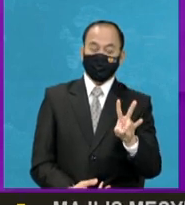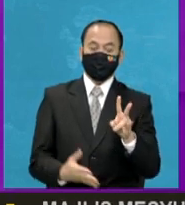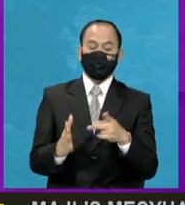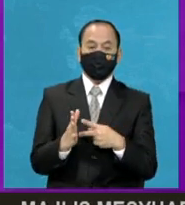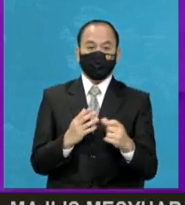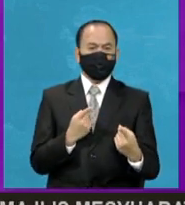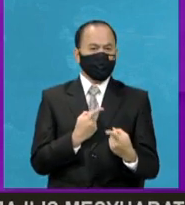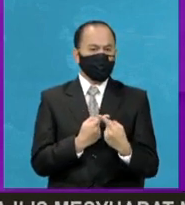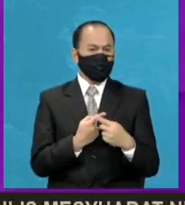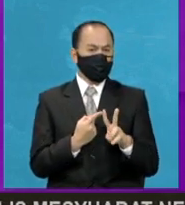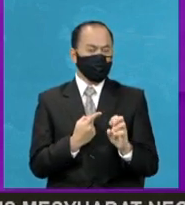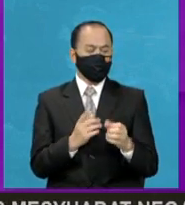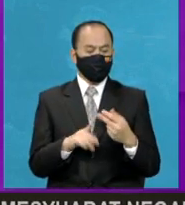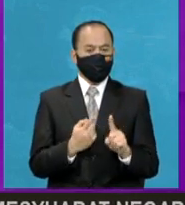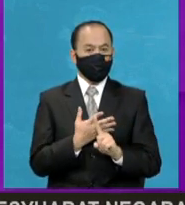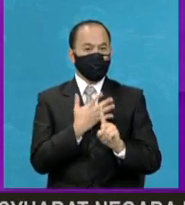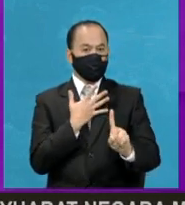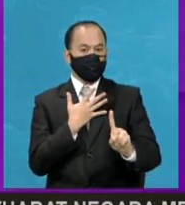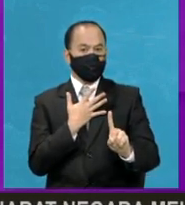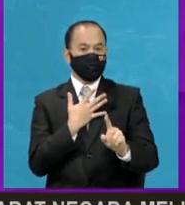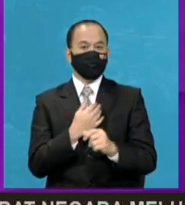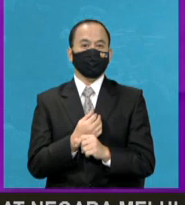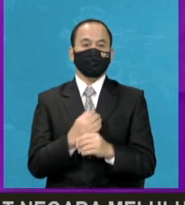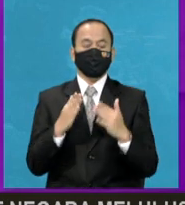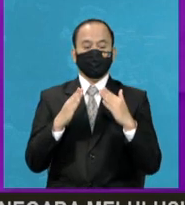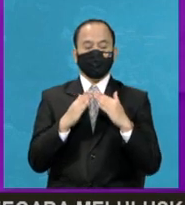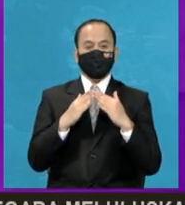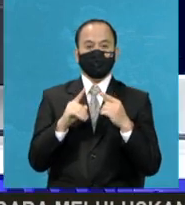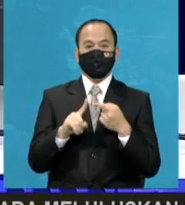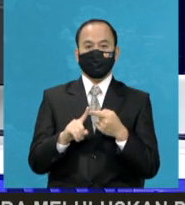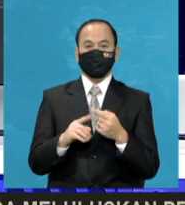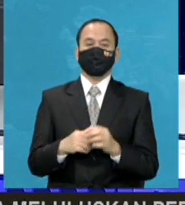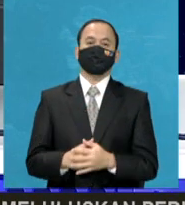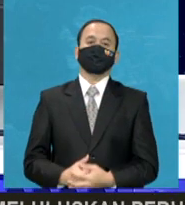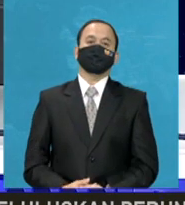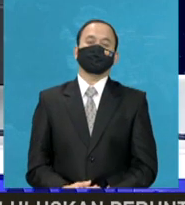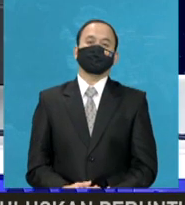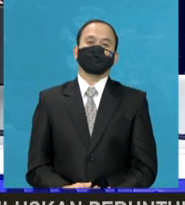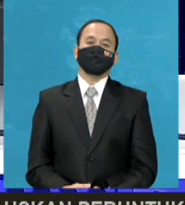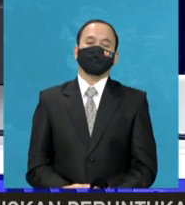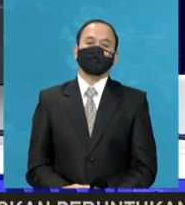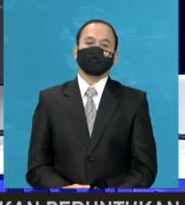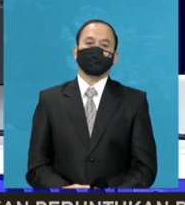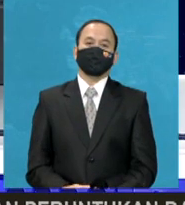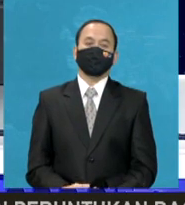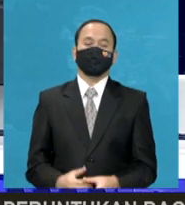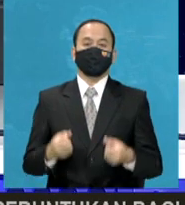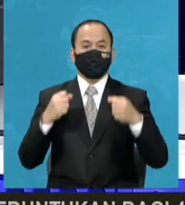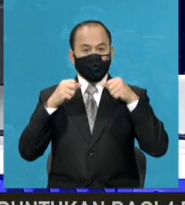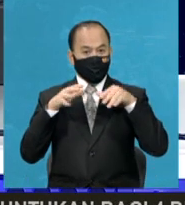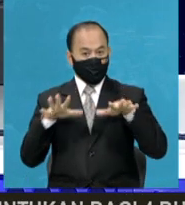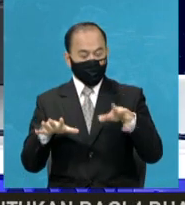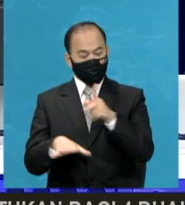sedang menjalani pengasingan diri di rumah Hai semasa sidang Widya